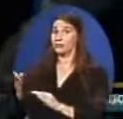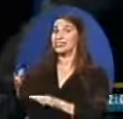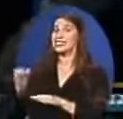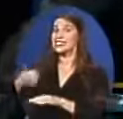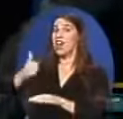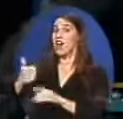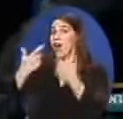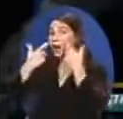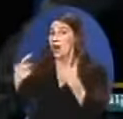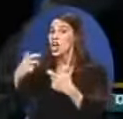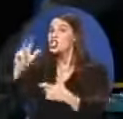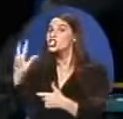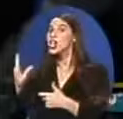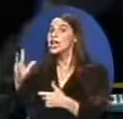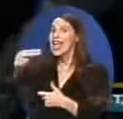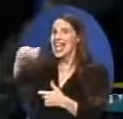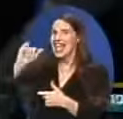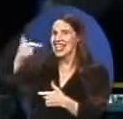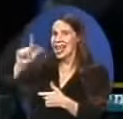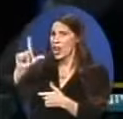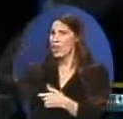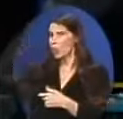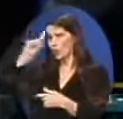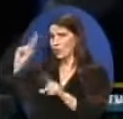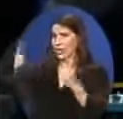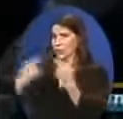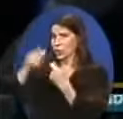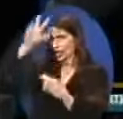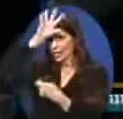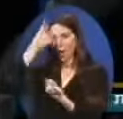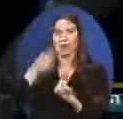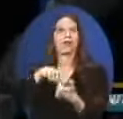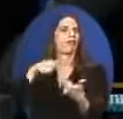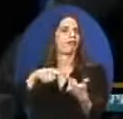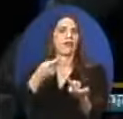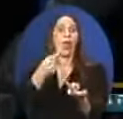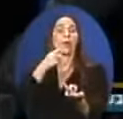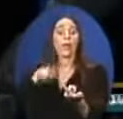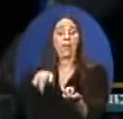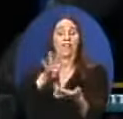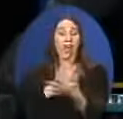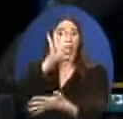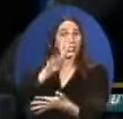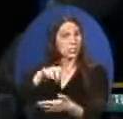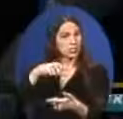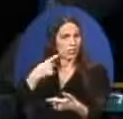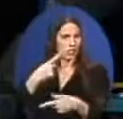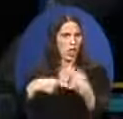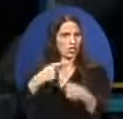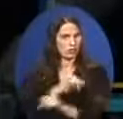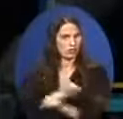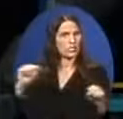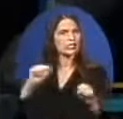לשר ההגנה, תפיסה שלו שונה לגבי איראן. מומחים אמריקאים אומרים, 2014 היא שנת הפצצה, היכולת האיראנית מגיעה